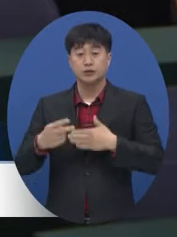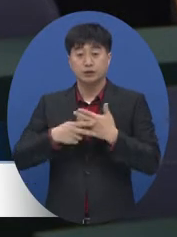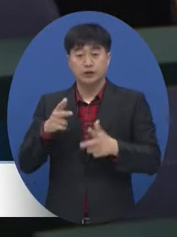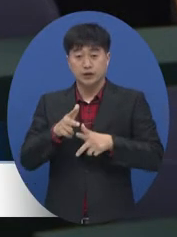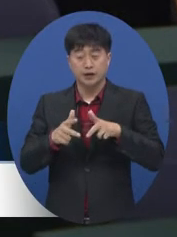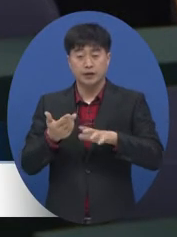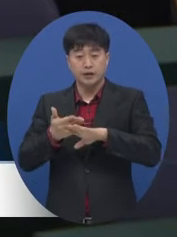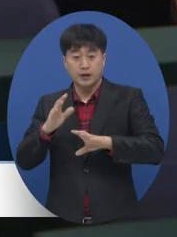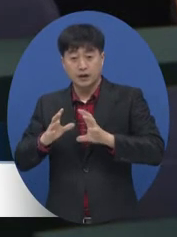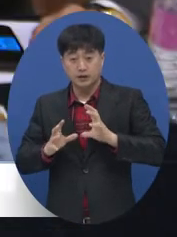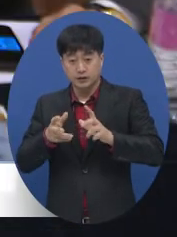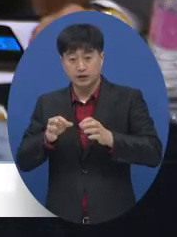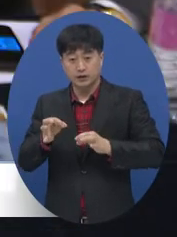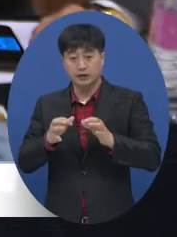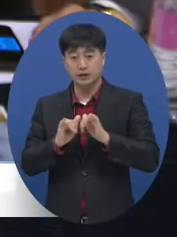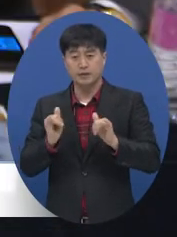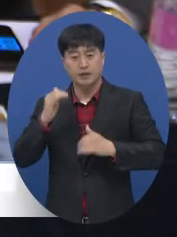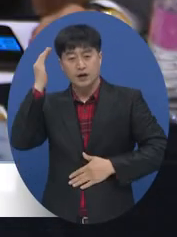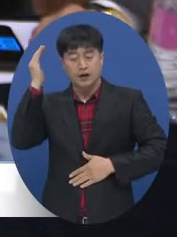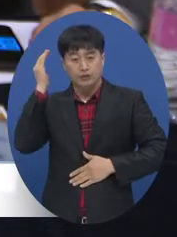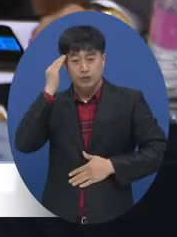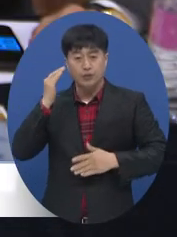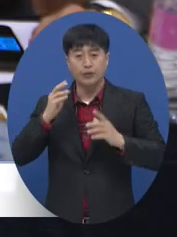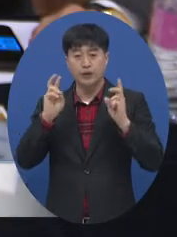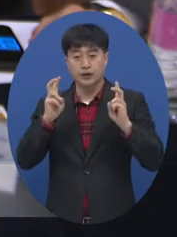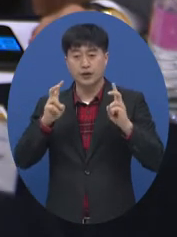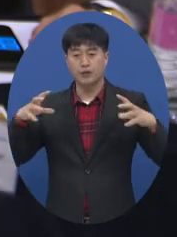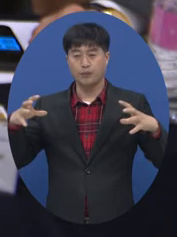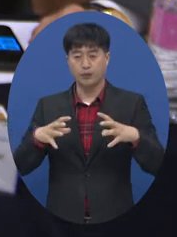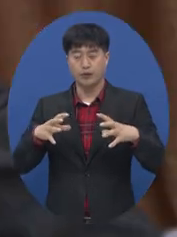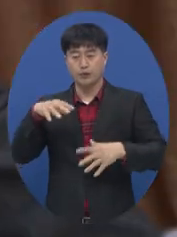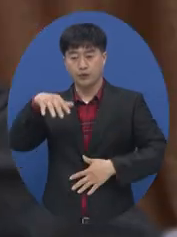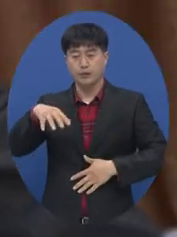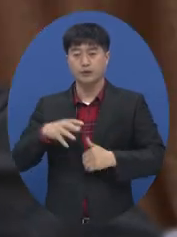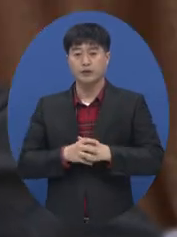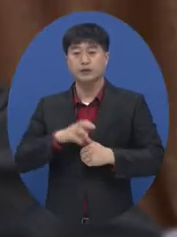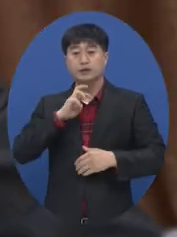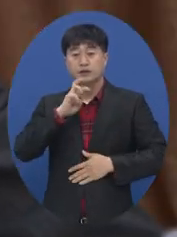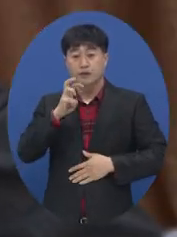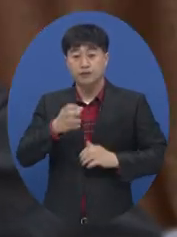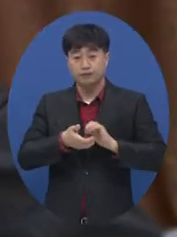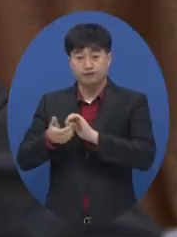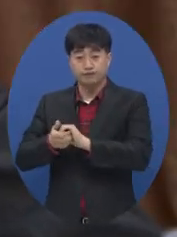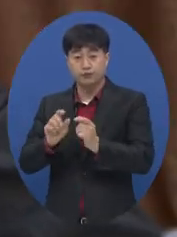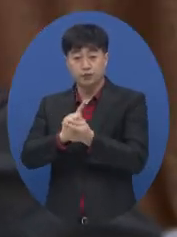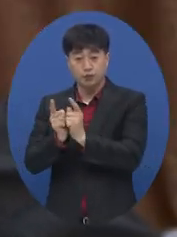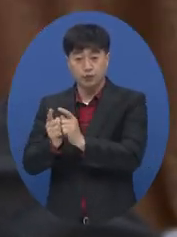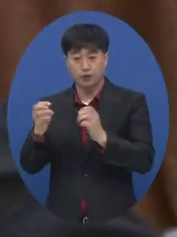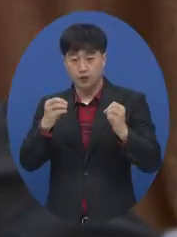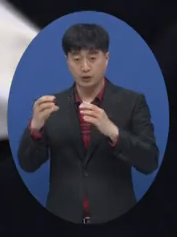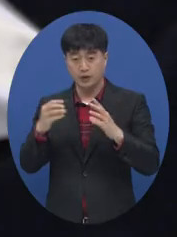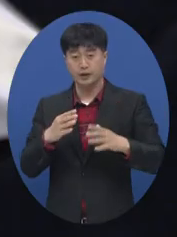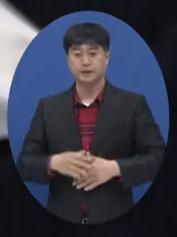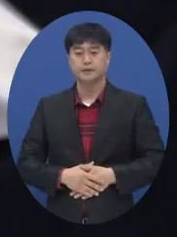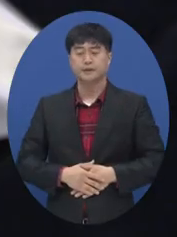의료산업 해외 바이어와 국내 업체가 모인 수출 상담회 현장. 30분 단위로 돌아가며 서로 얘기를